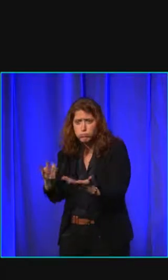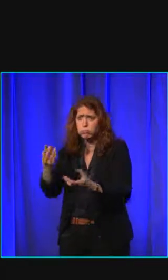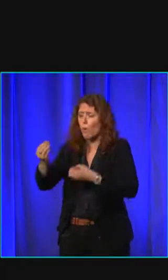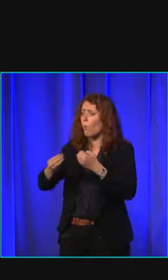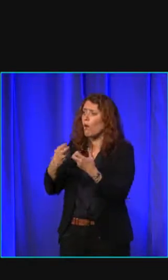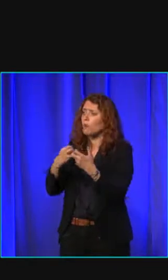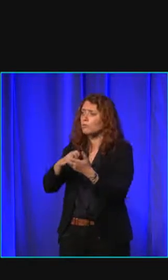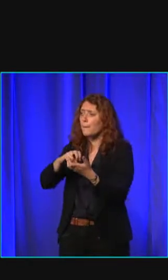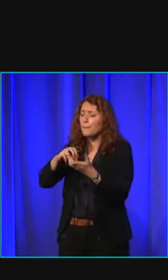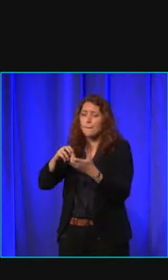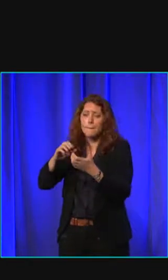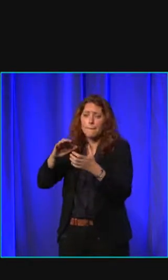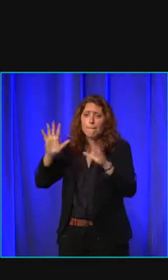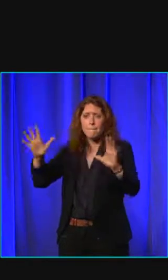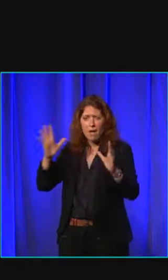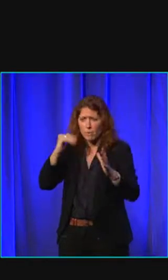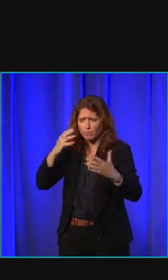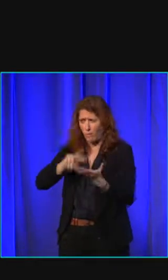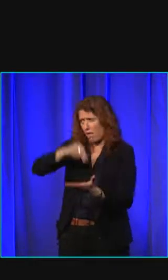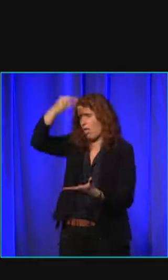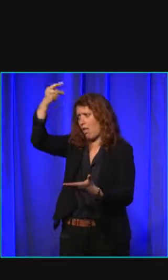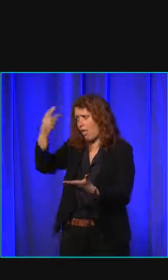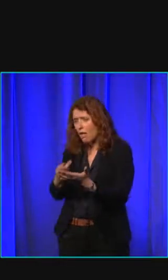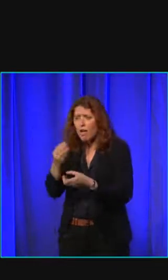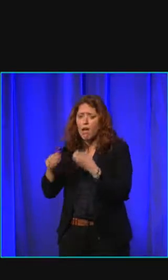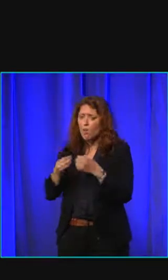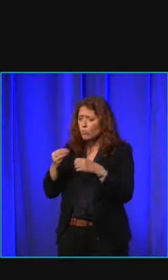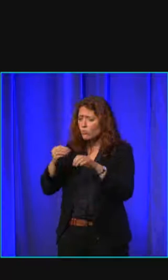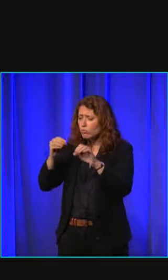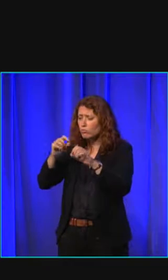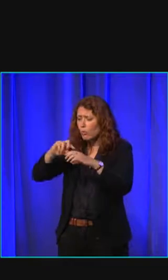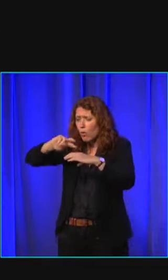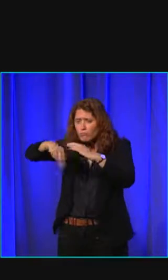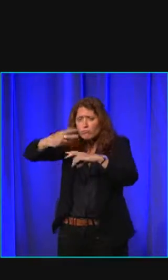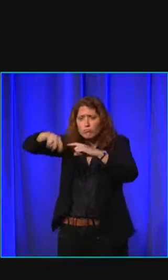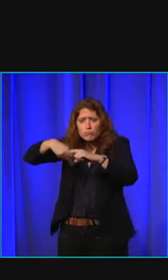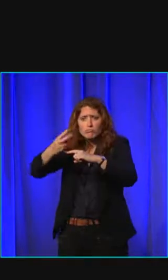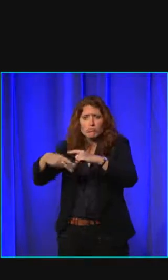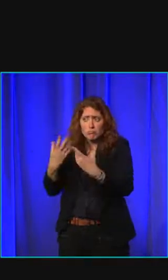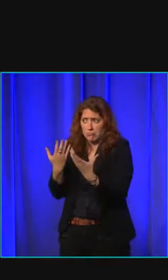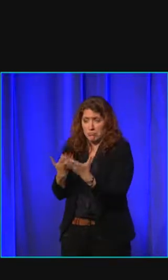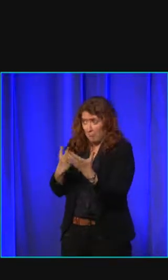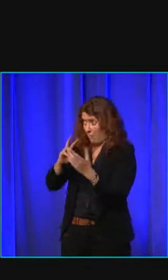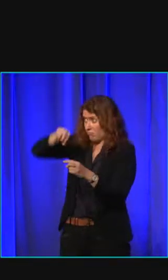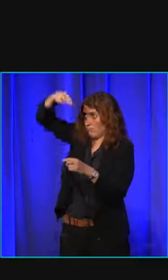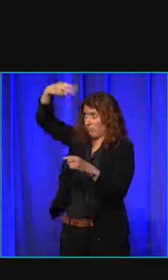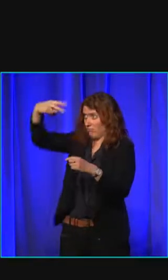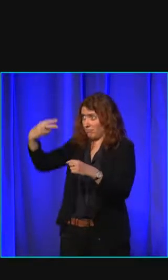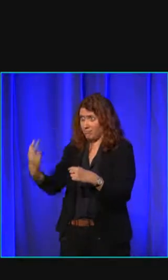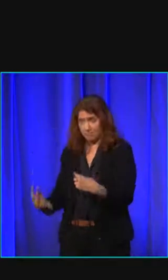les mains, et puis des rotations transversales, c'est-à-dire des trucs en tire-bouchon. Ils font ça dans l'espace.